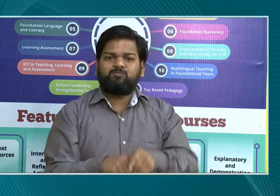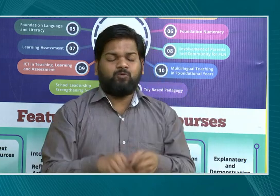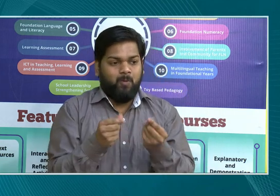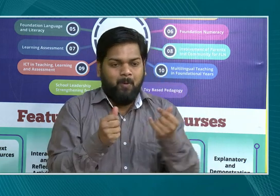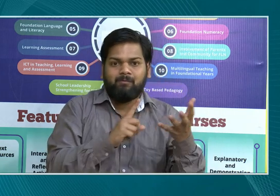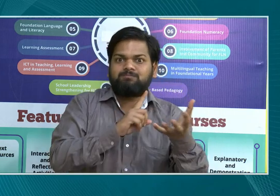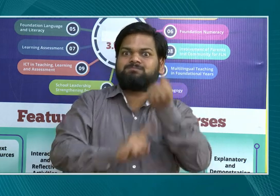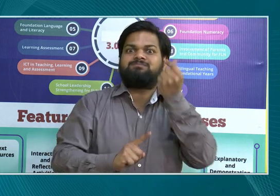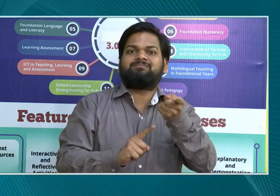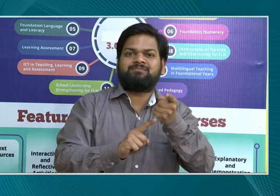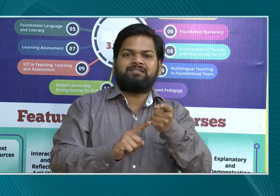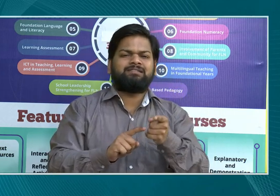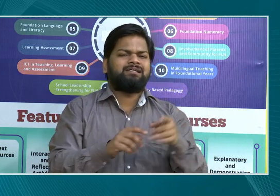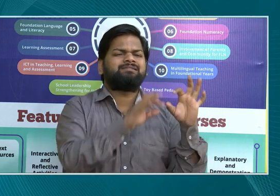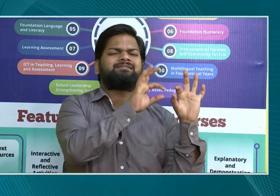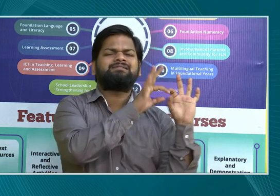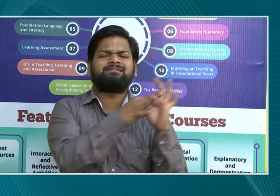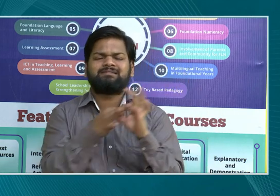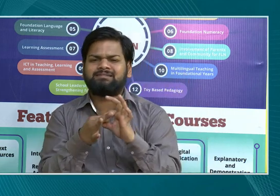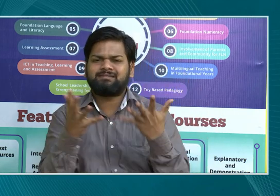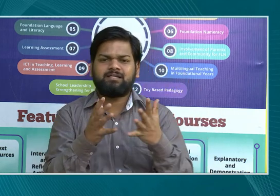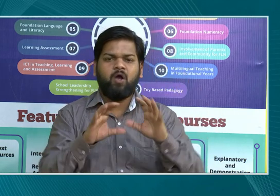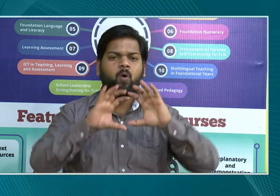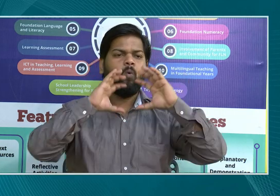और डी वर्ल्ड इसे वैन फैमिली